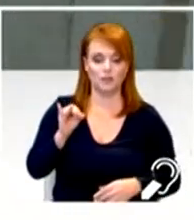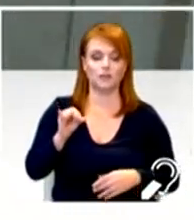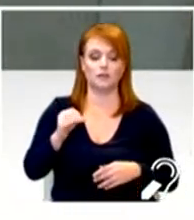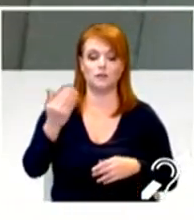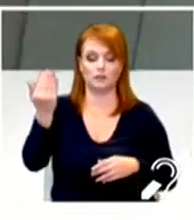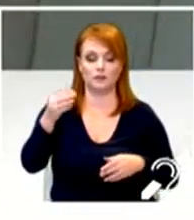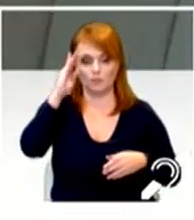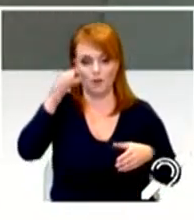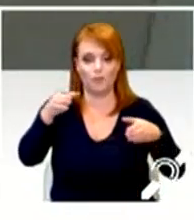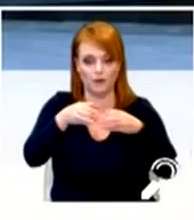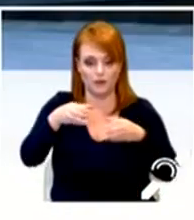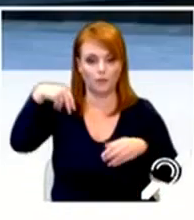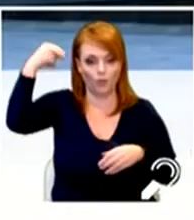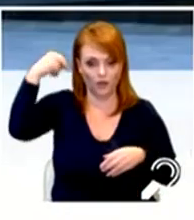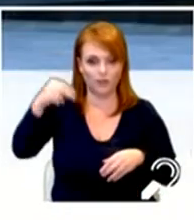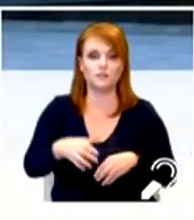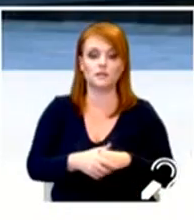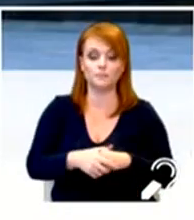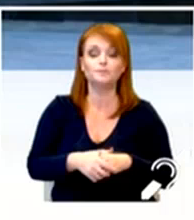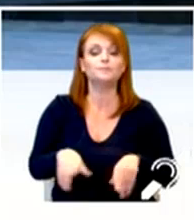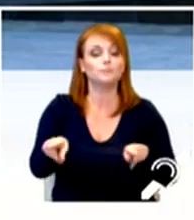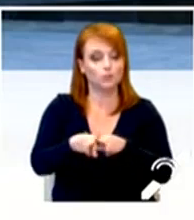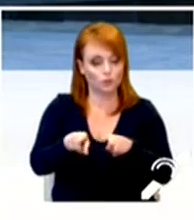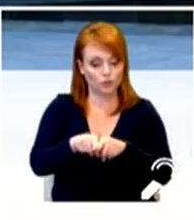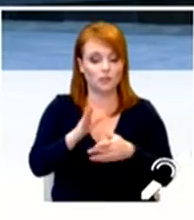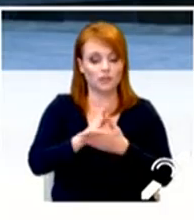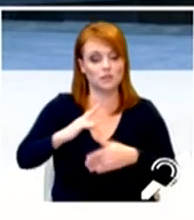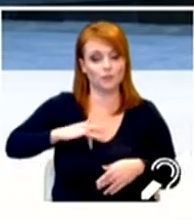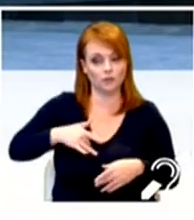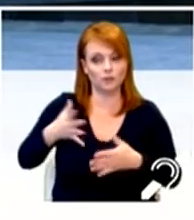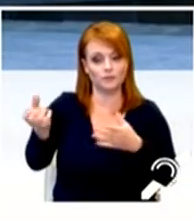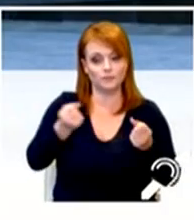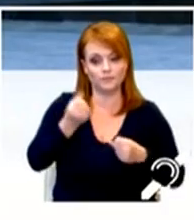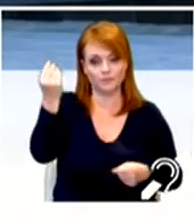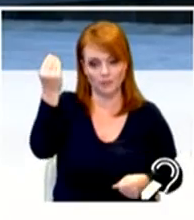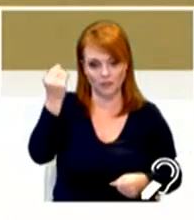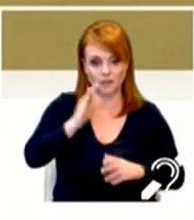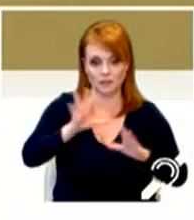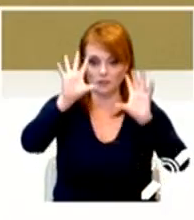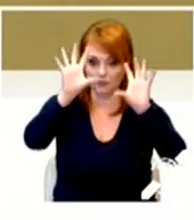formațiunilor politice. Reprezentanții Partidului Șansă resping acuzațiile.